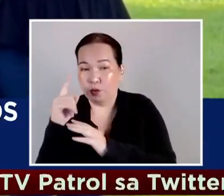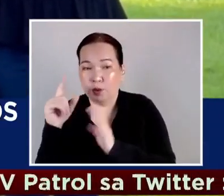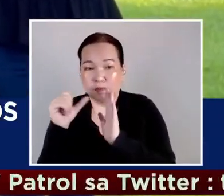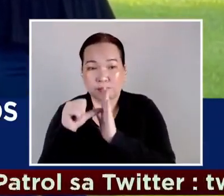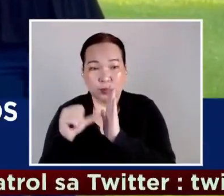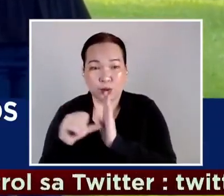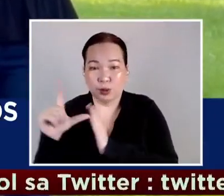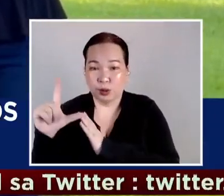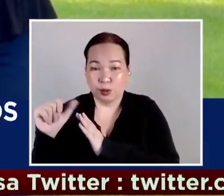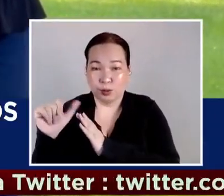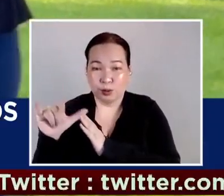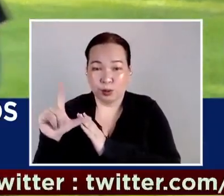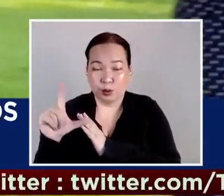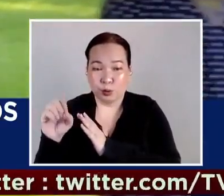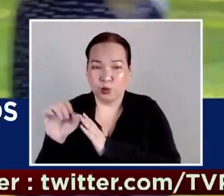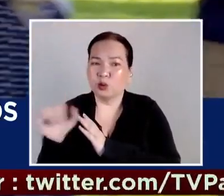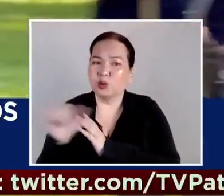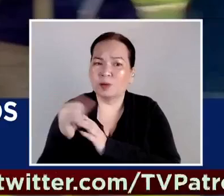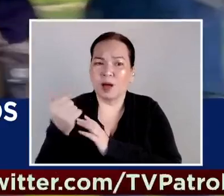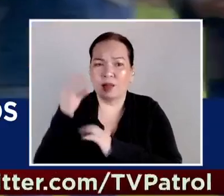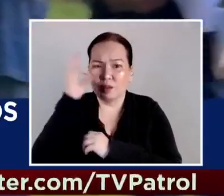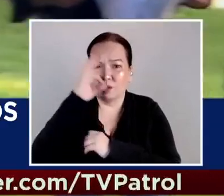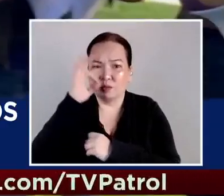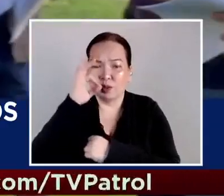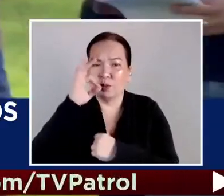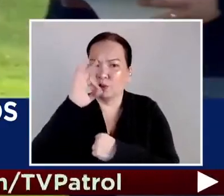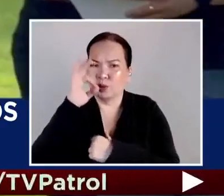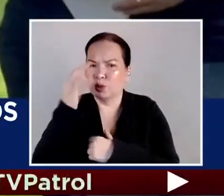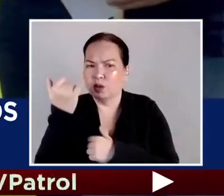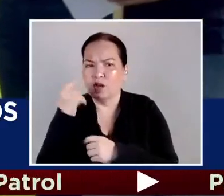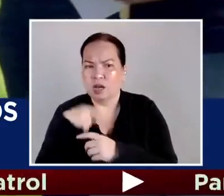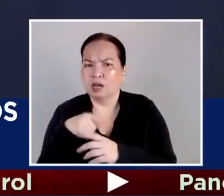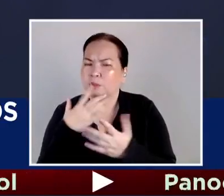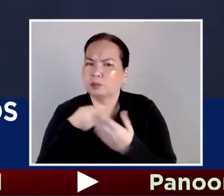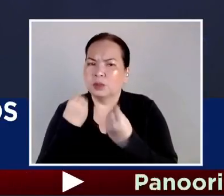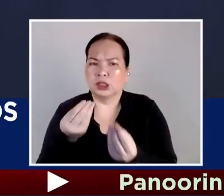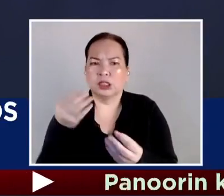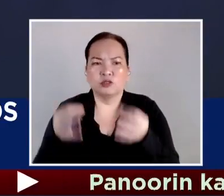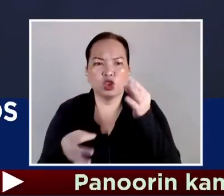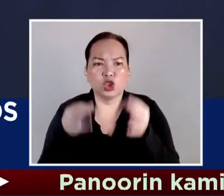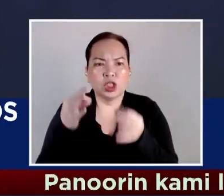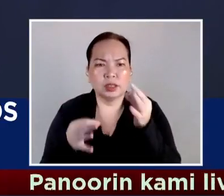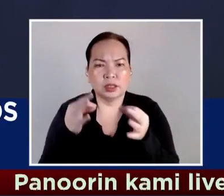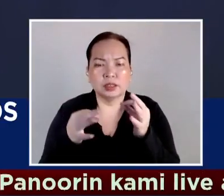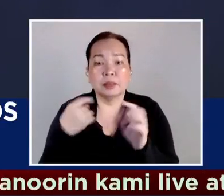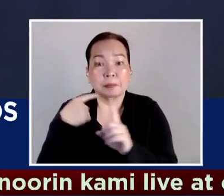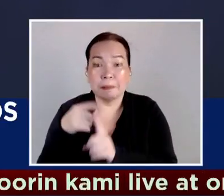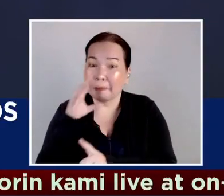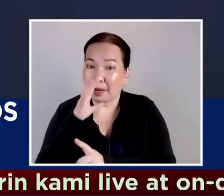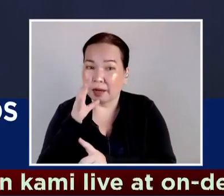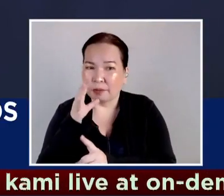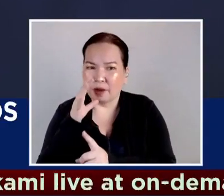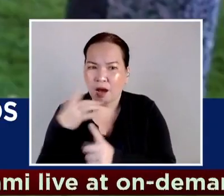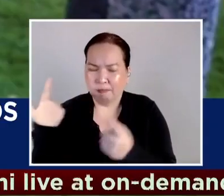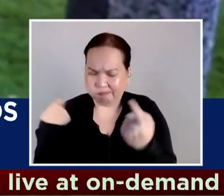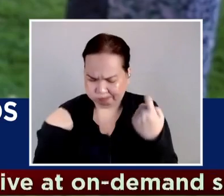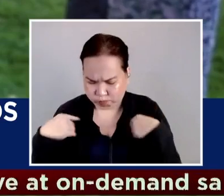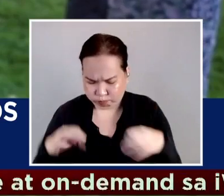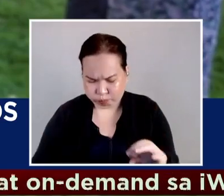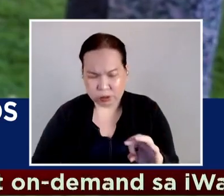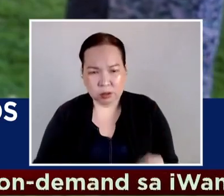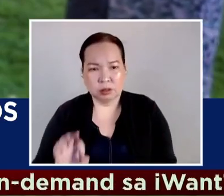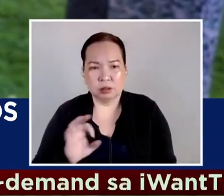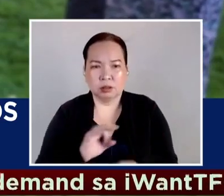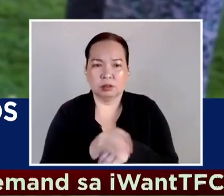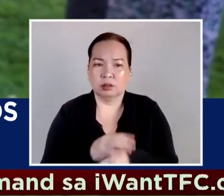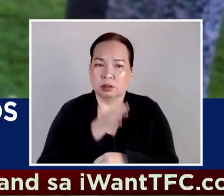ang ilang Pinoy ng hustisya para kay Lilo at sa kanyang ina na sugatan din matapos tamaan ng mga basag na salamin. It honestly